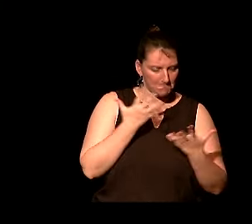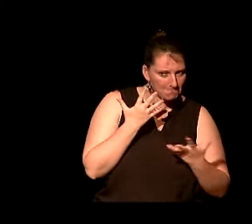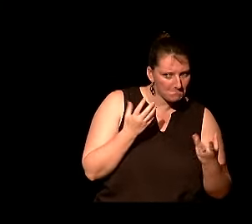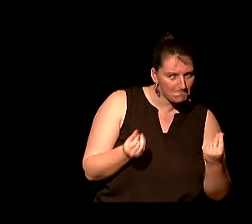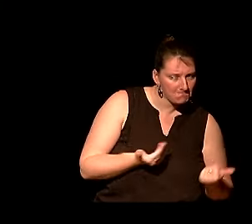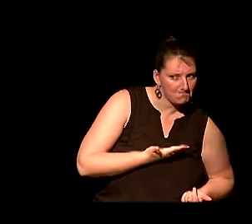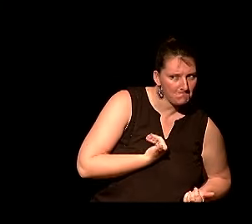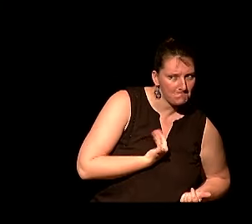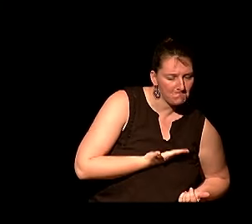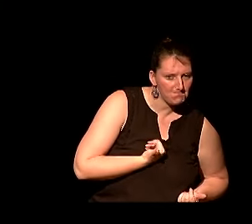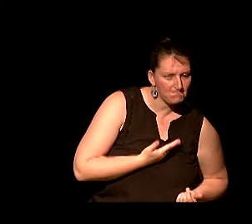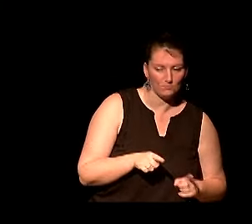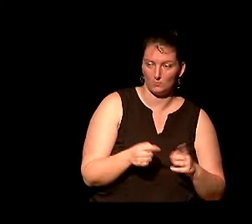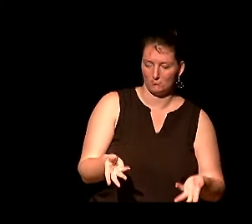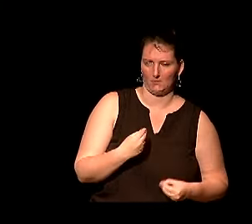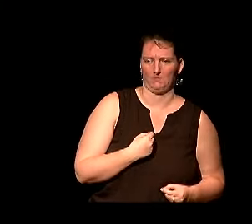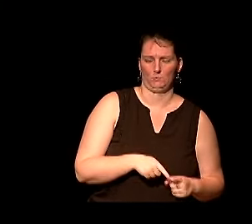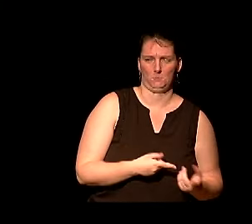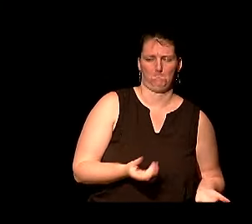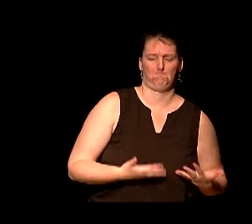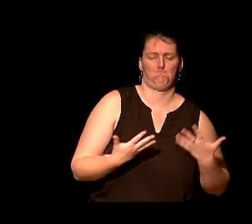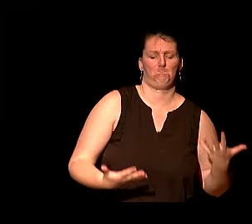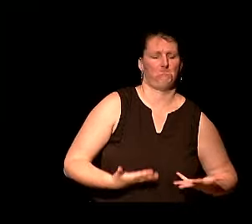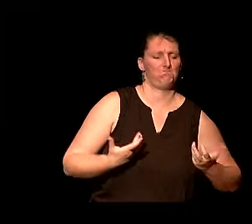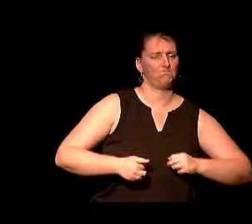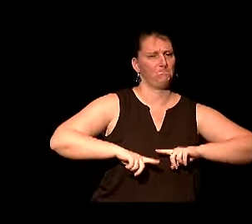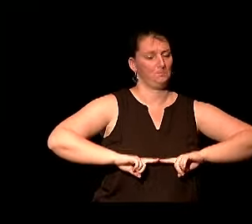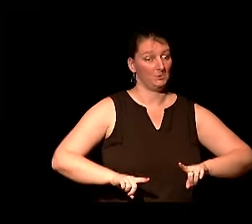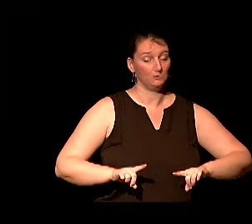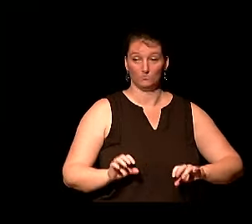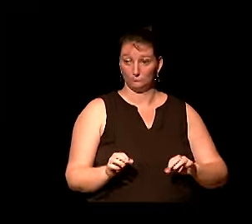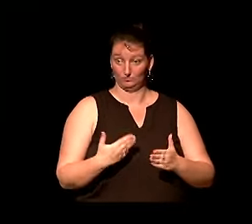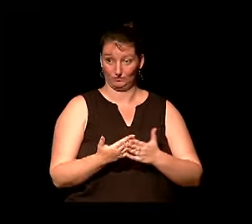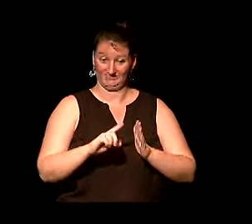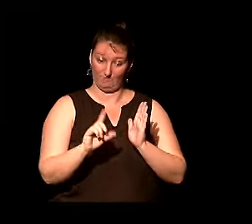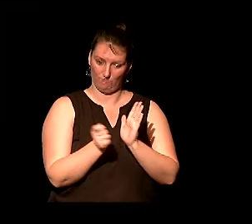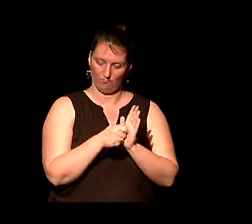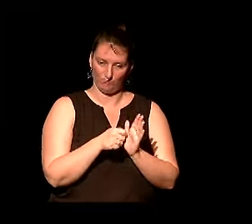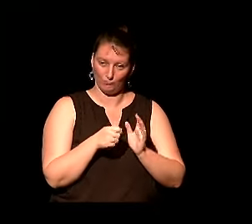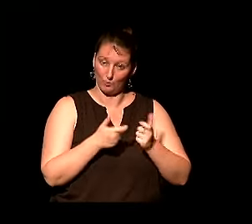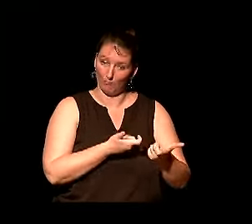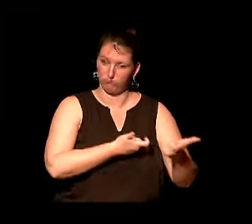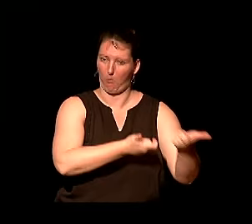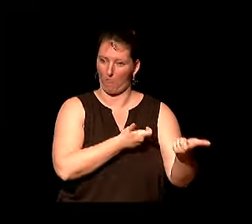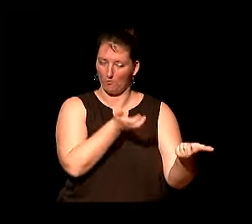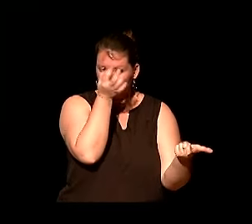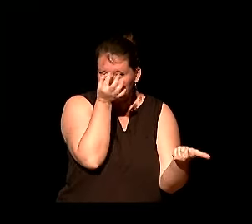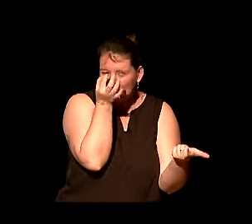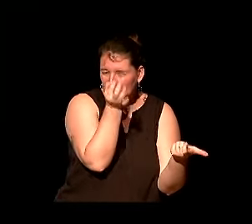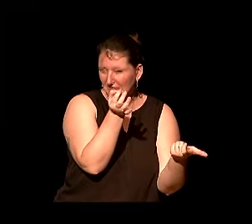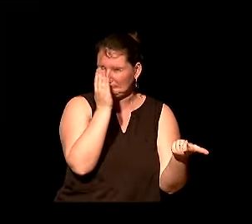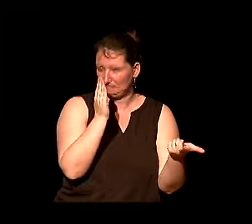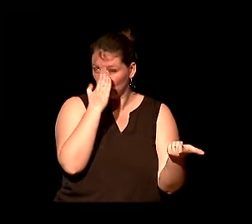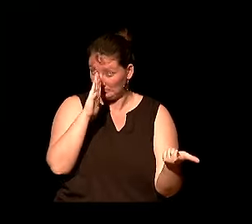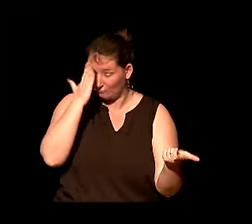des espaces ambigus, et en même temps de jouer évidemment sur des moments de précision, c'est-à-dire soudain de nous focaliser sur le